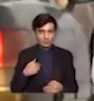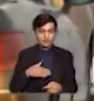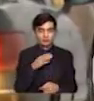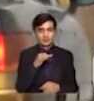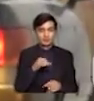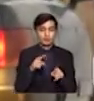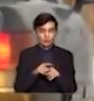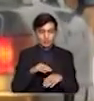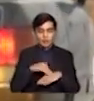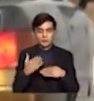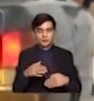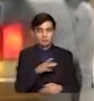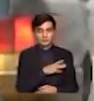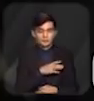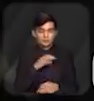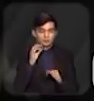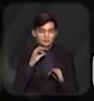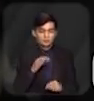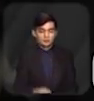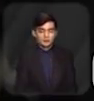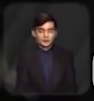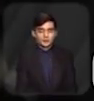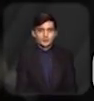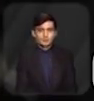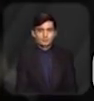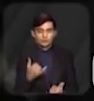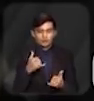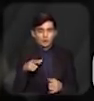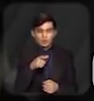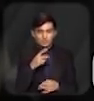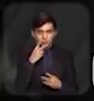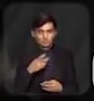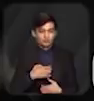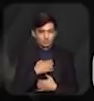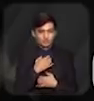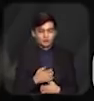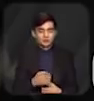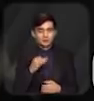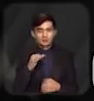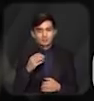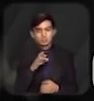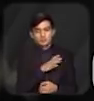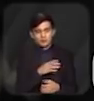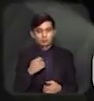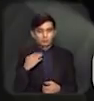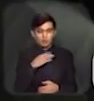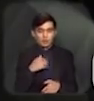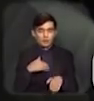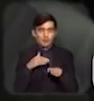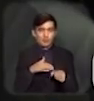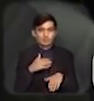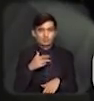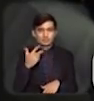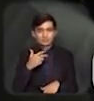соның өзінде кешігіп келетіндерін айтады. Қазір жол вообще жаман. Кейде вообще көп тұрамыз. 2